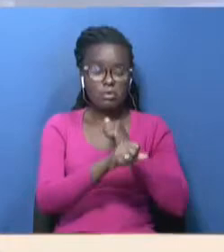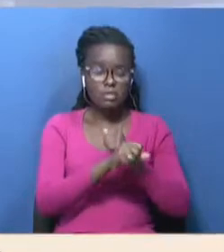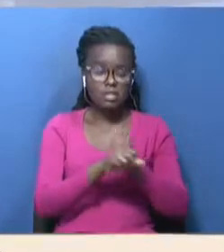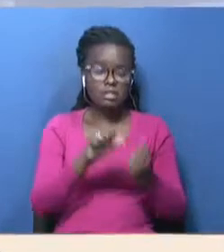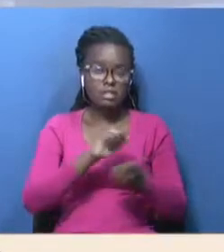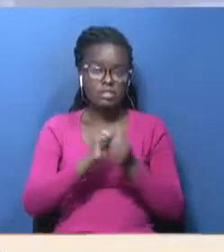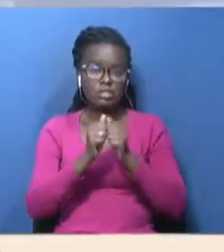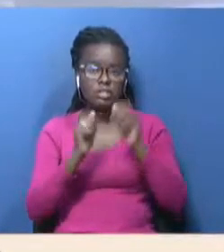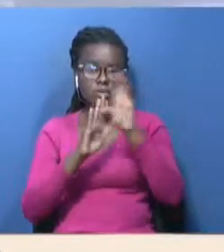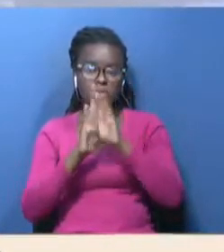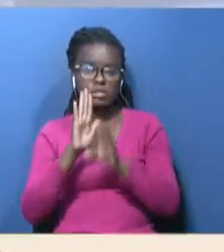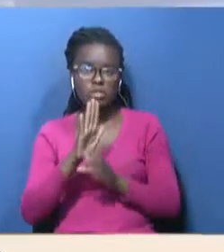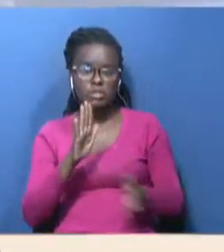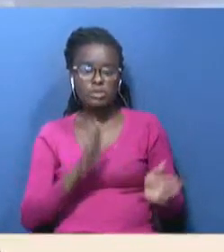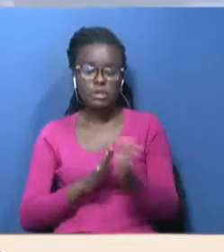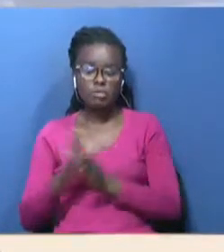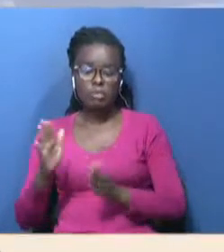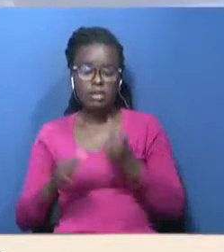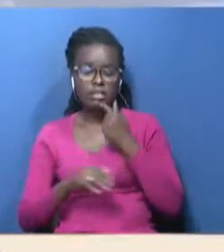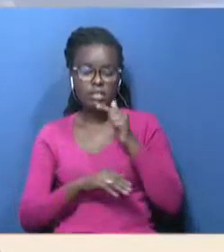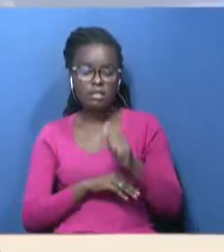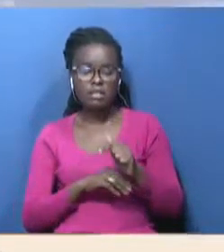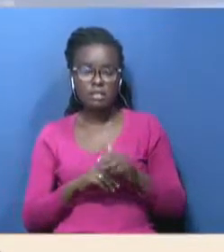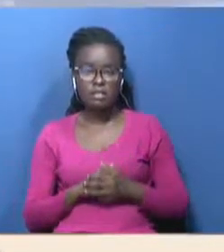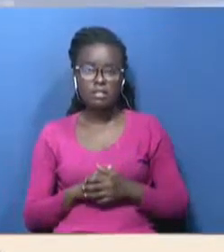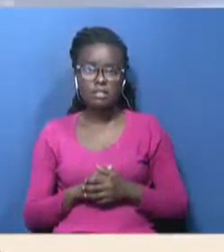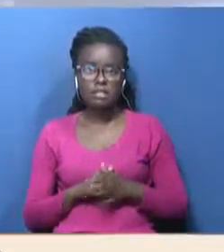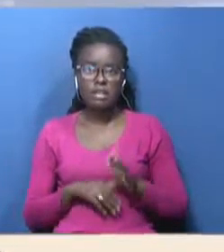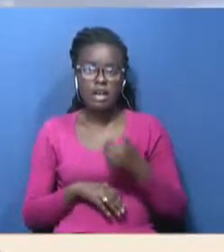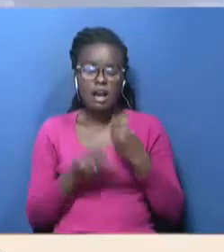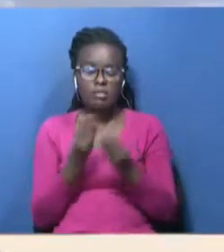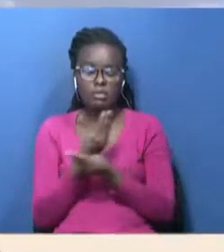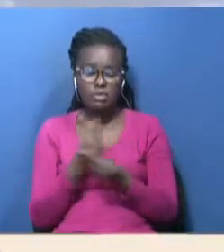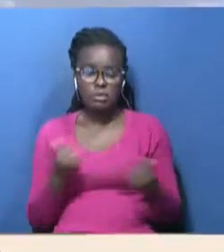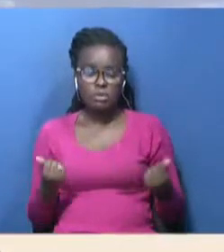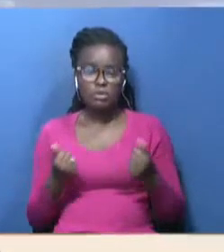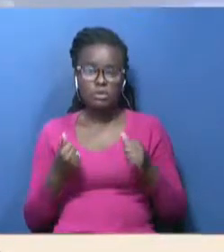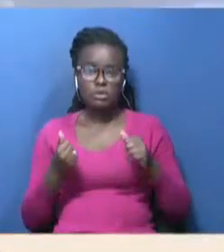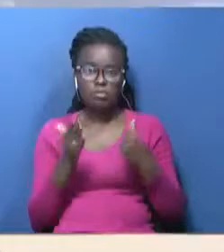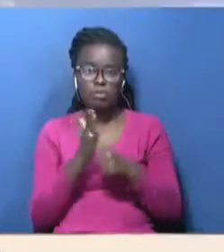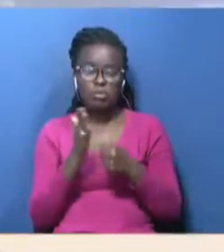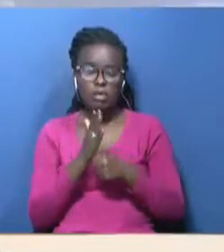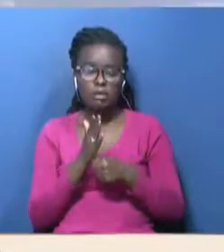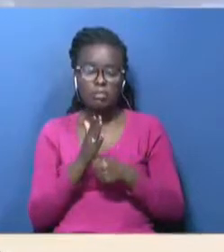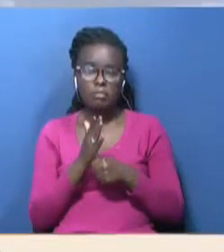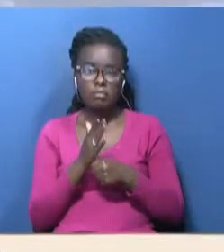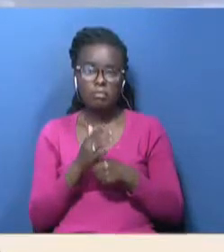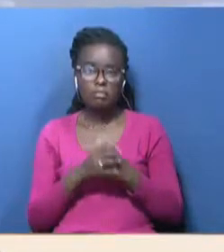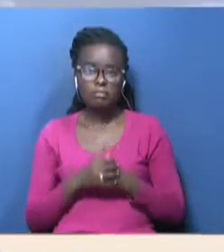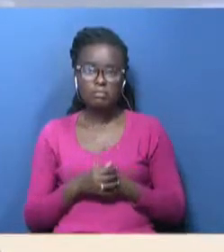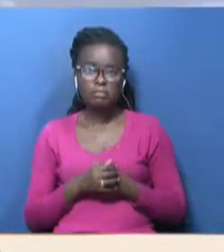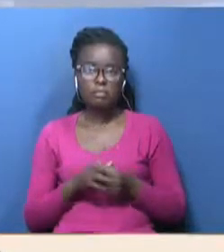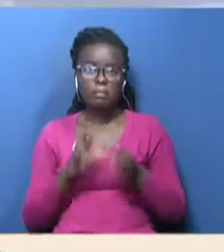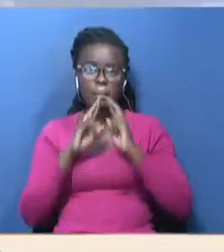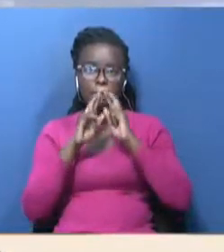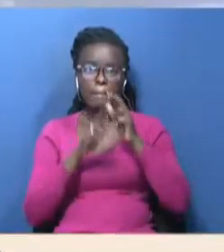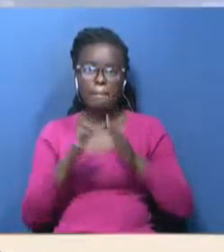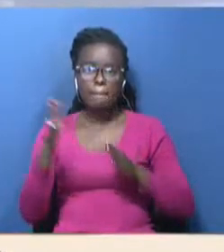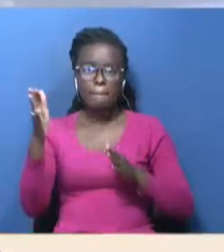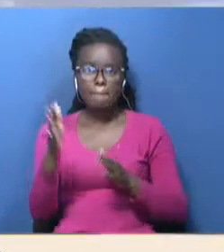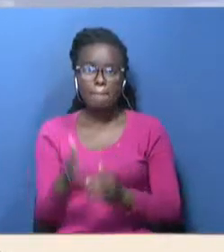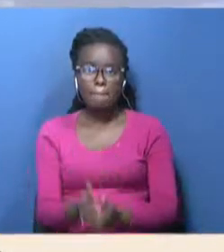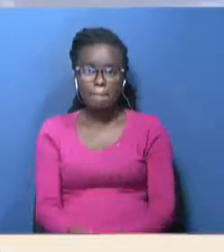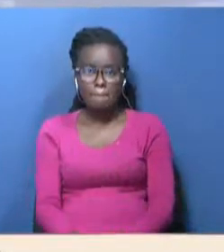gucenjia gatiba akiuga ino nio njira ya gwetha kihonia kia a Kenya. Kimani wa Ngojiri niwe wina riboti ino